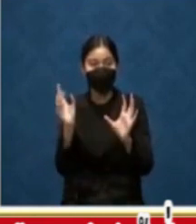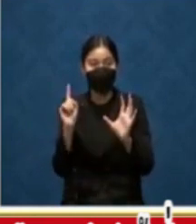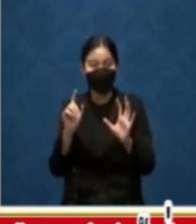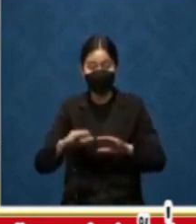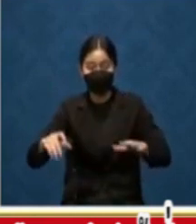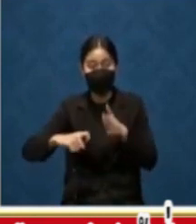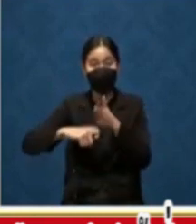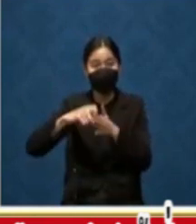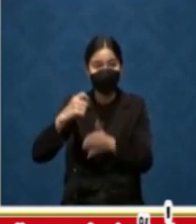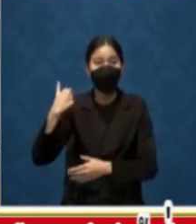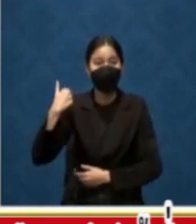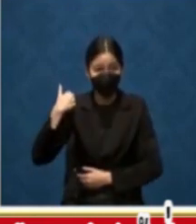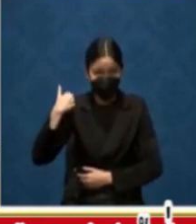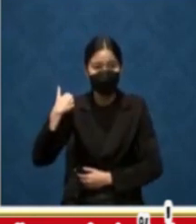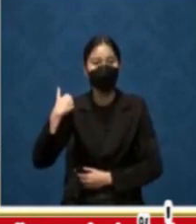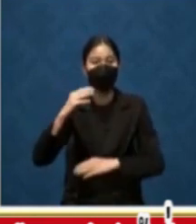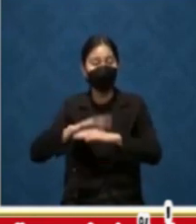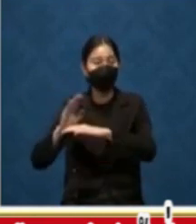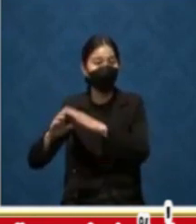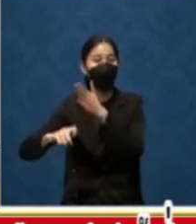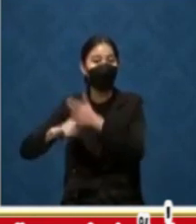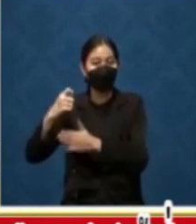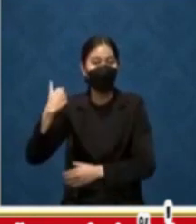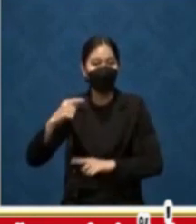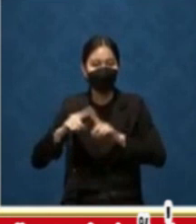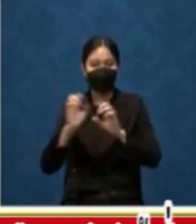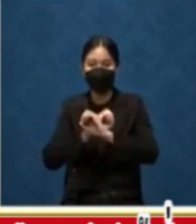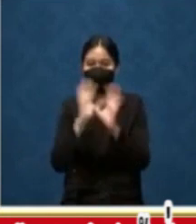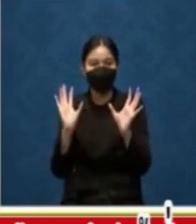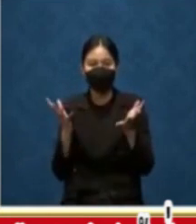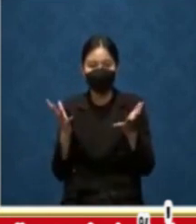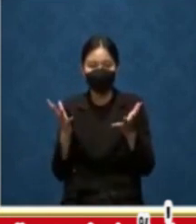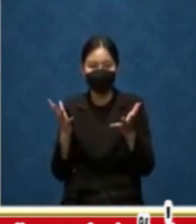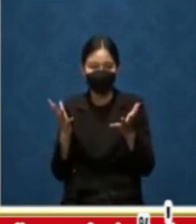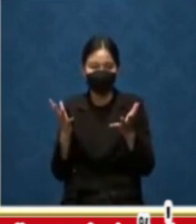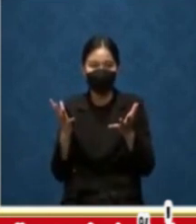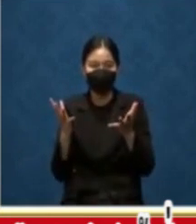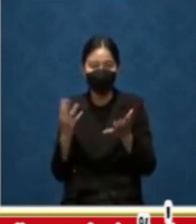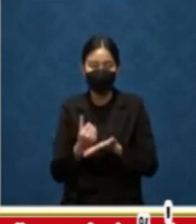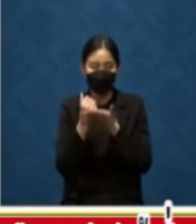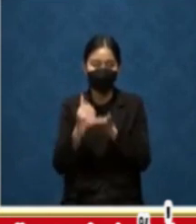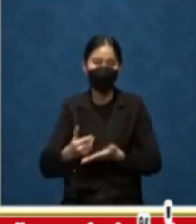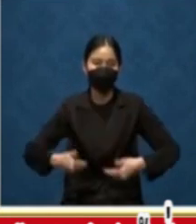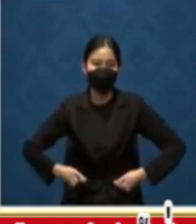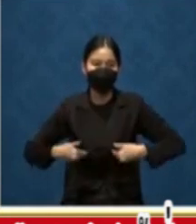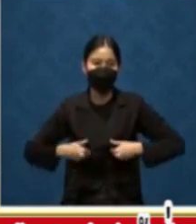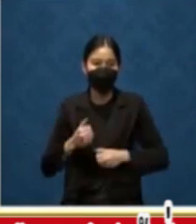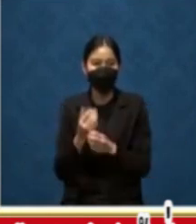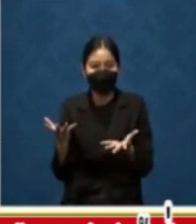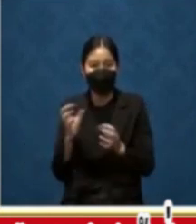เด็กมีเหตุผลข้อเรียกร้องมีเหตุผลแต่มันไม่ชัดเจนว่ามันจะใช้ชีวิตเด็กและ